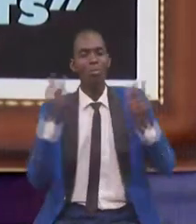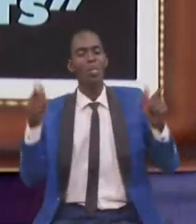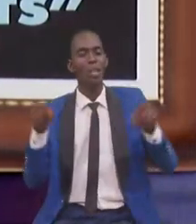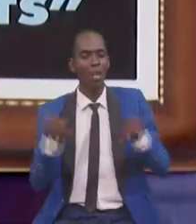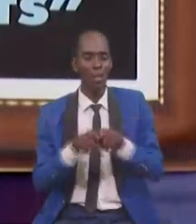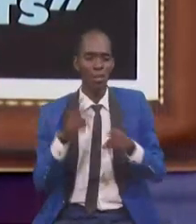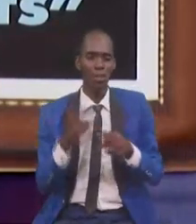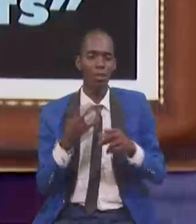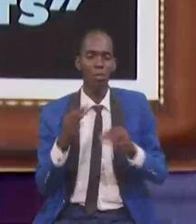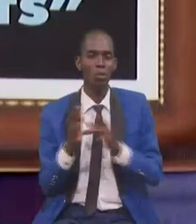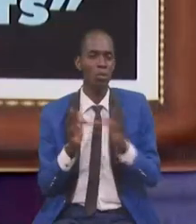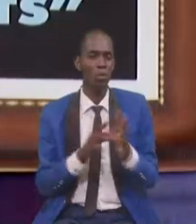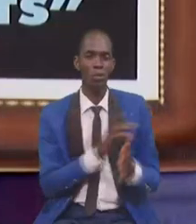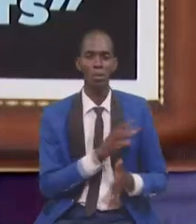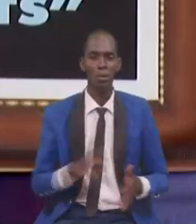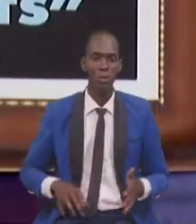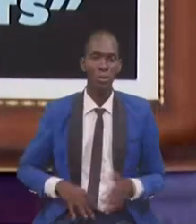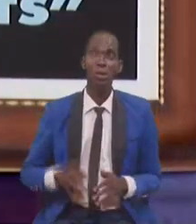le sacerdoce de Jésus-Christ.